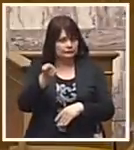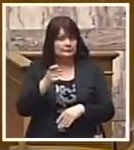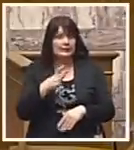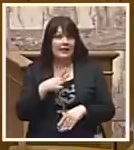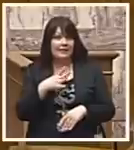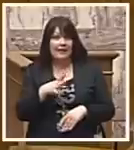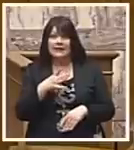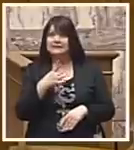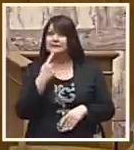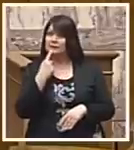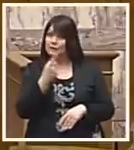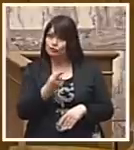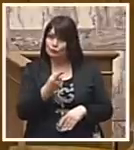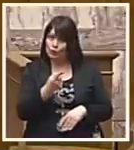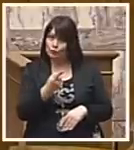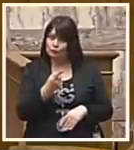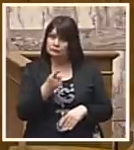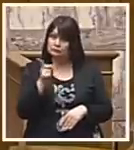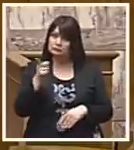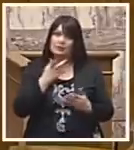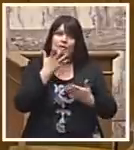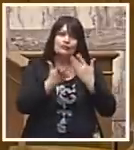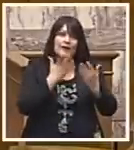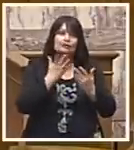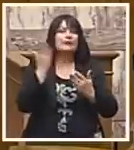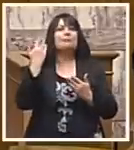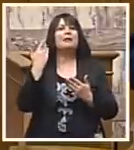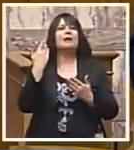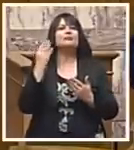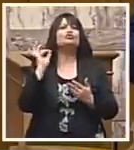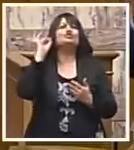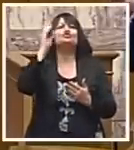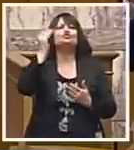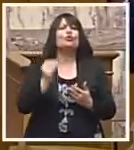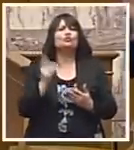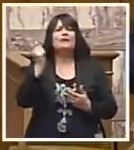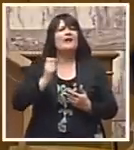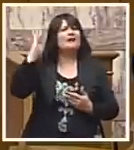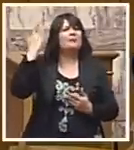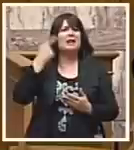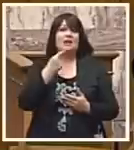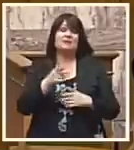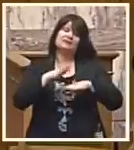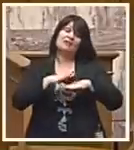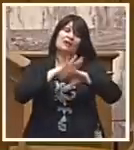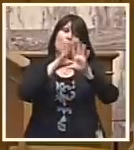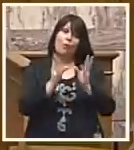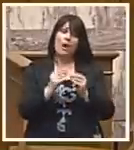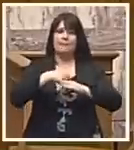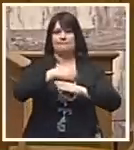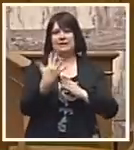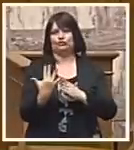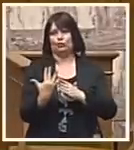πρωτογενείς δαπάνες χωρίς τόκους σε δάνεια παλιά, χωρίς τους τόκους, γιατί είπατε όλα είναι τόκοι του Πασόκ. Τις πήρατε